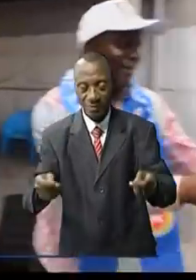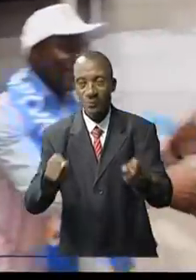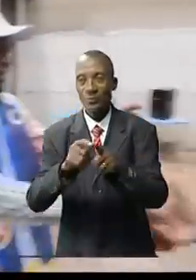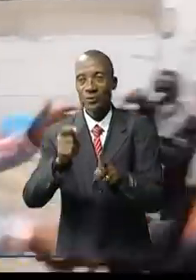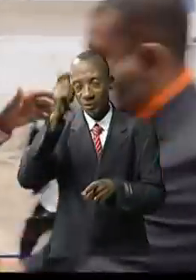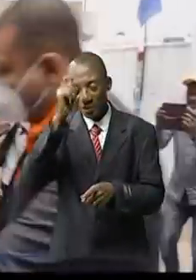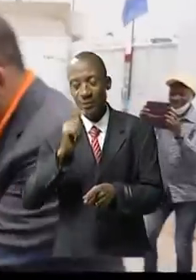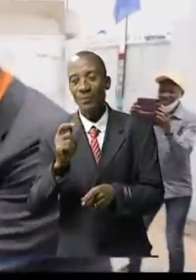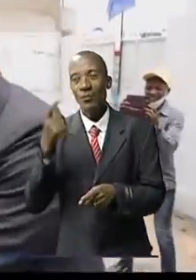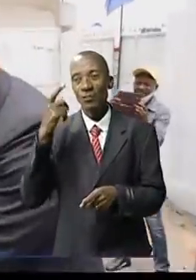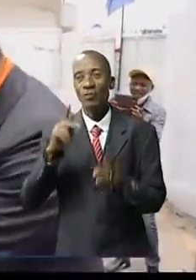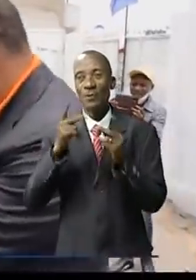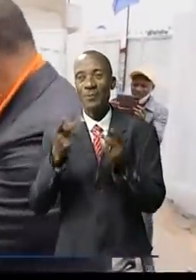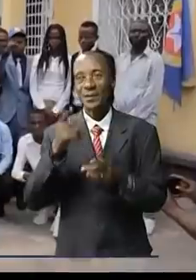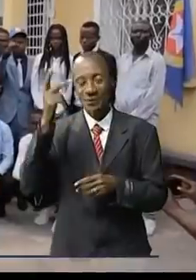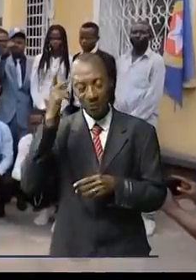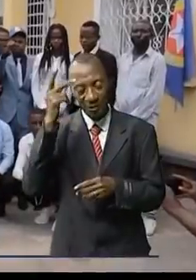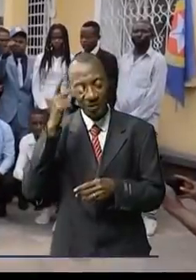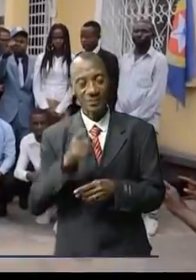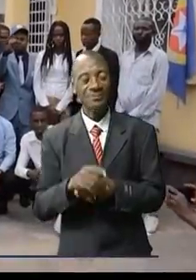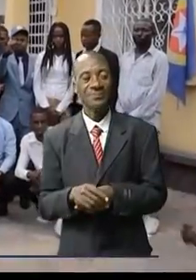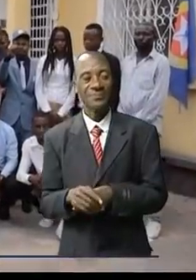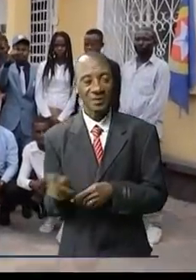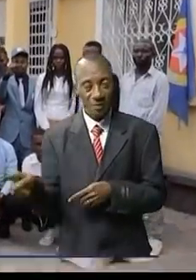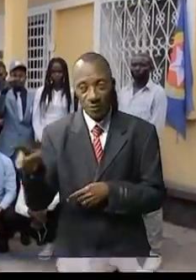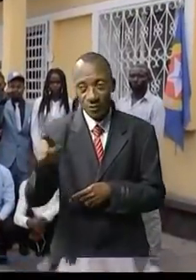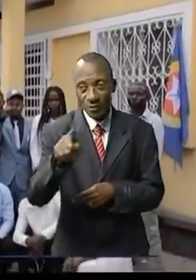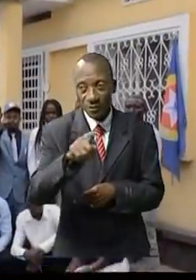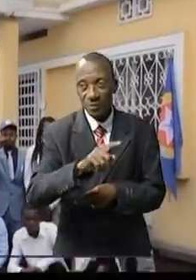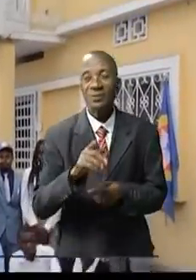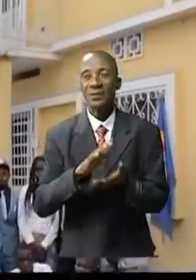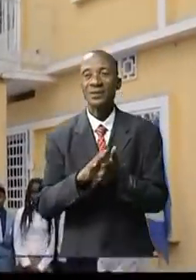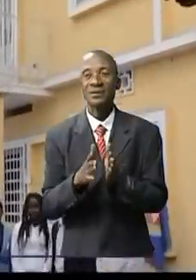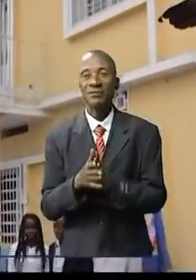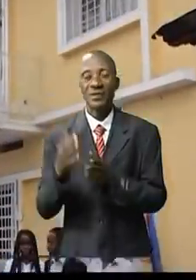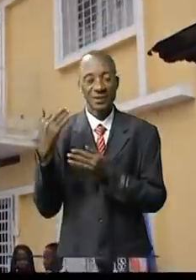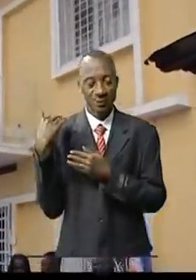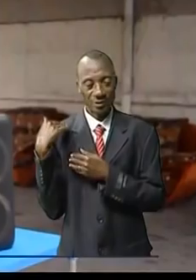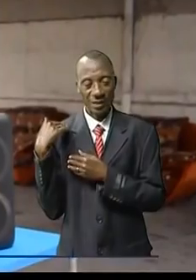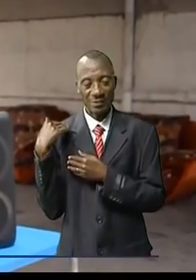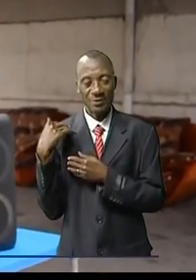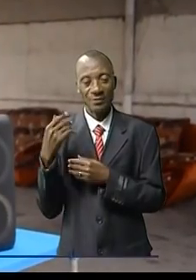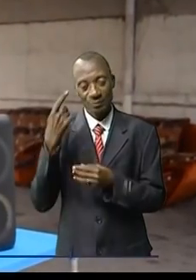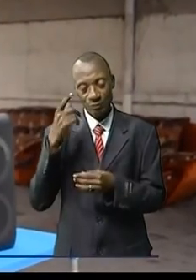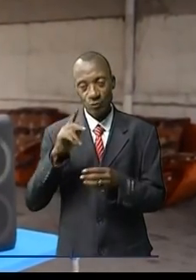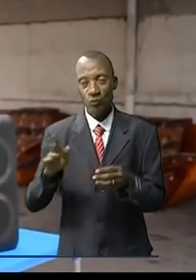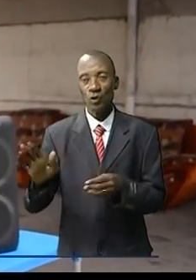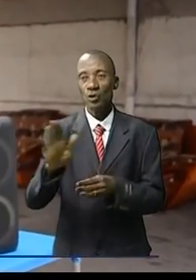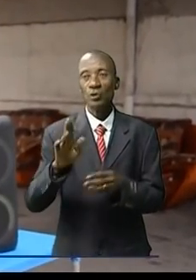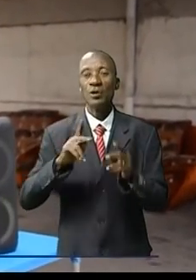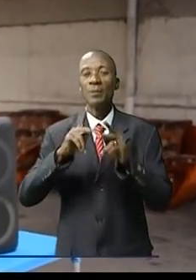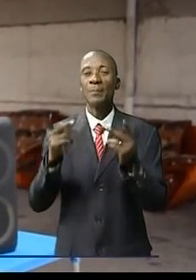de Congo Espoir qui doivent un soutien tous azimuts aux premiers citoyens de la République démocratique du Congo. Maître